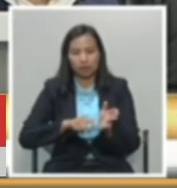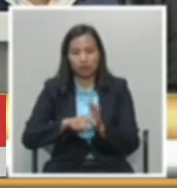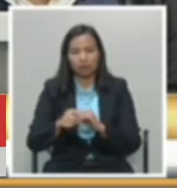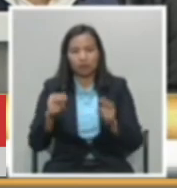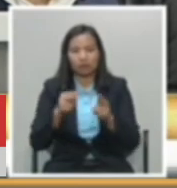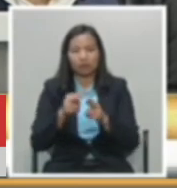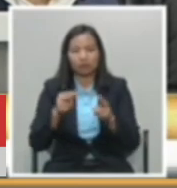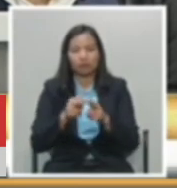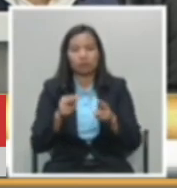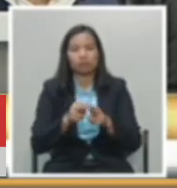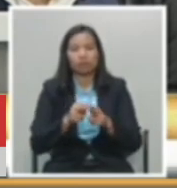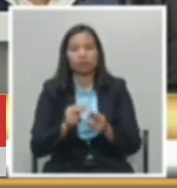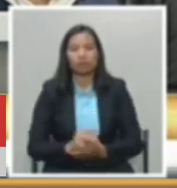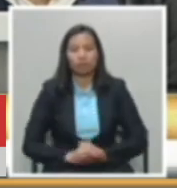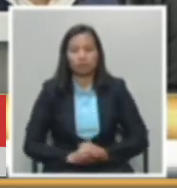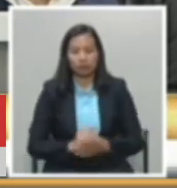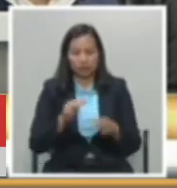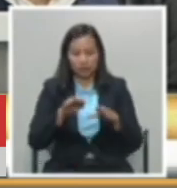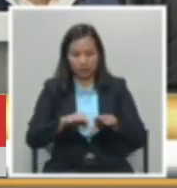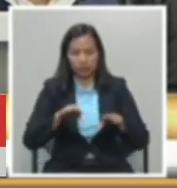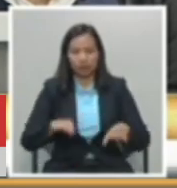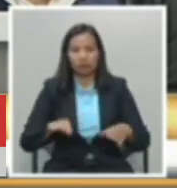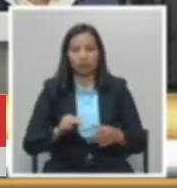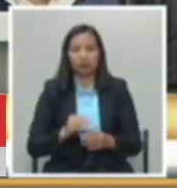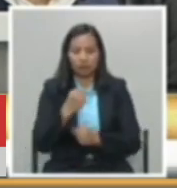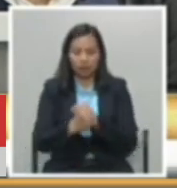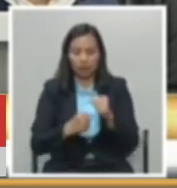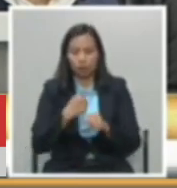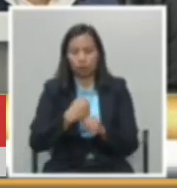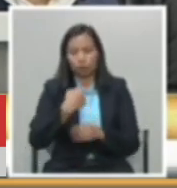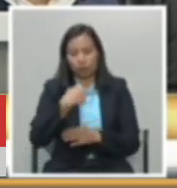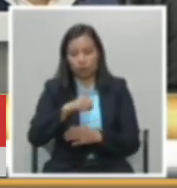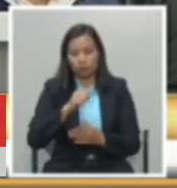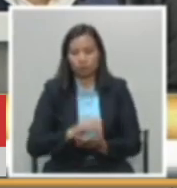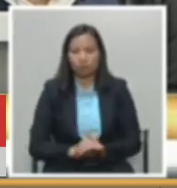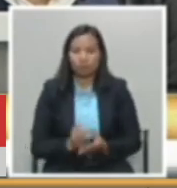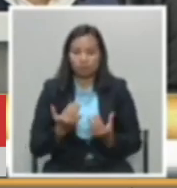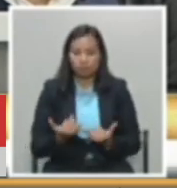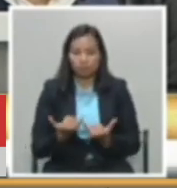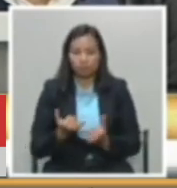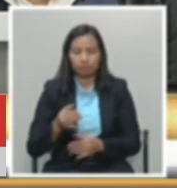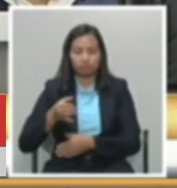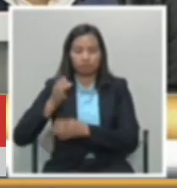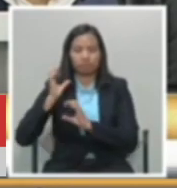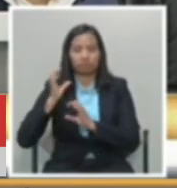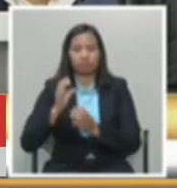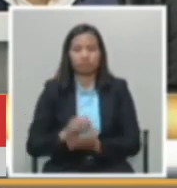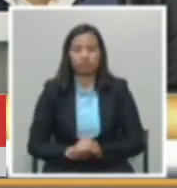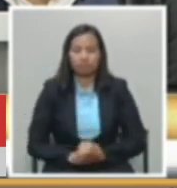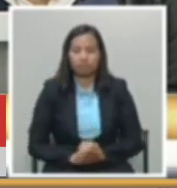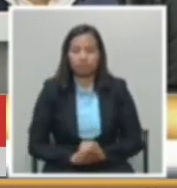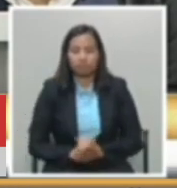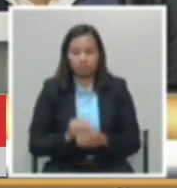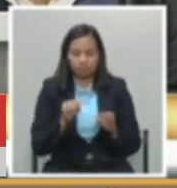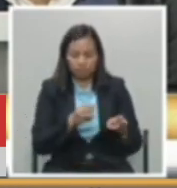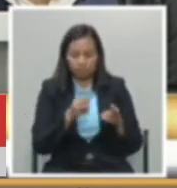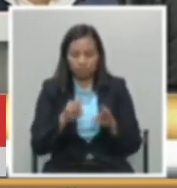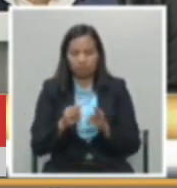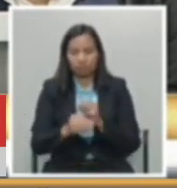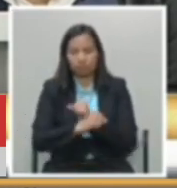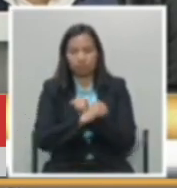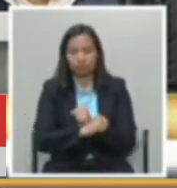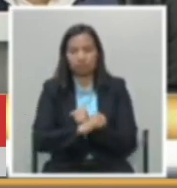พศสัมพันธ์เด็กเล็กด้วย10กว่าปีเพราะนั้นวันนี้เราต้องกลับมาดูแล้วค่ะว่าเราจะทำอย่างไ